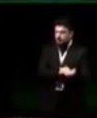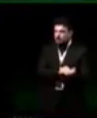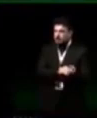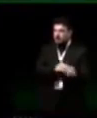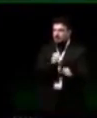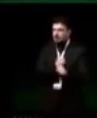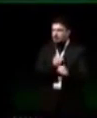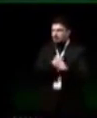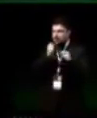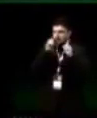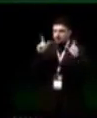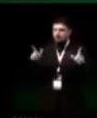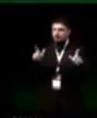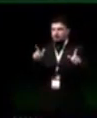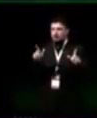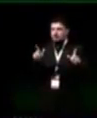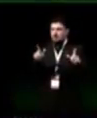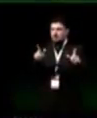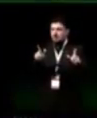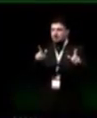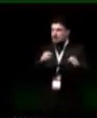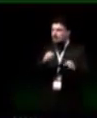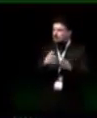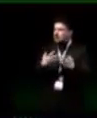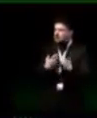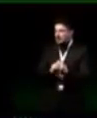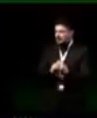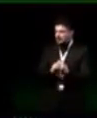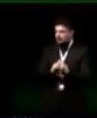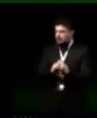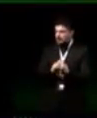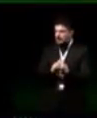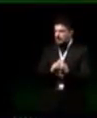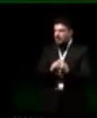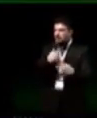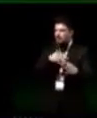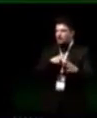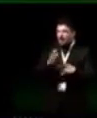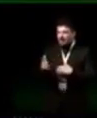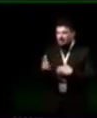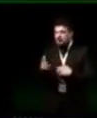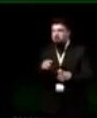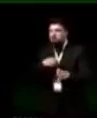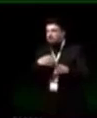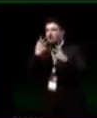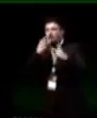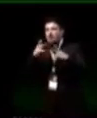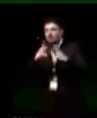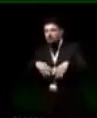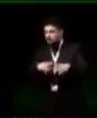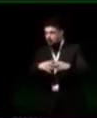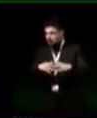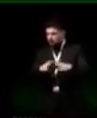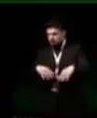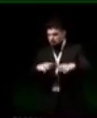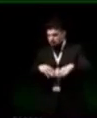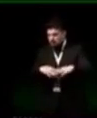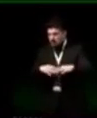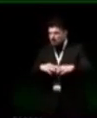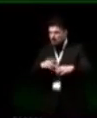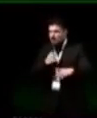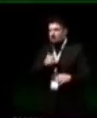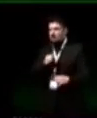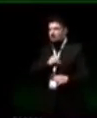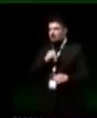insieme i pezzi. Altrove qualcuno ha cercato di distruggere questi pezzi, anteponendo il proprio destino personale